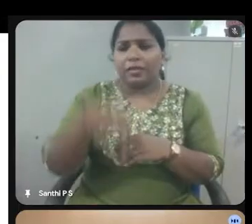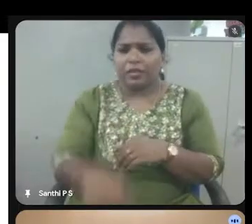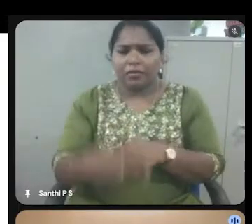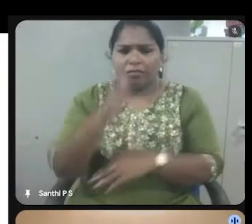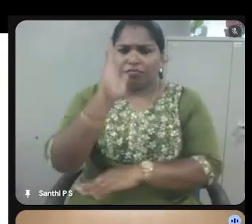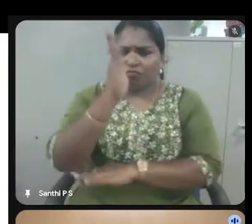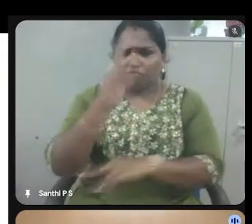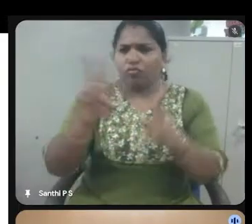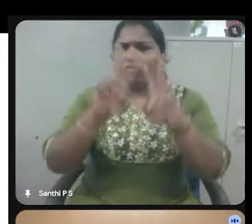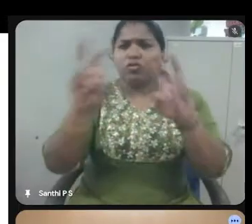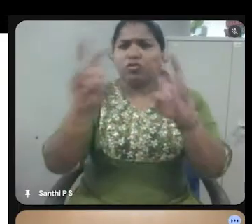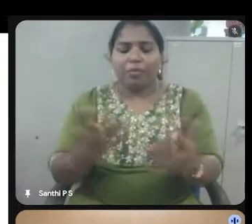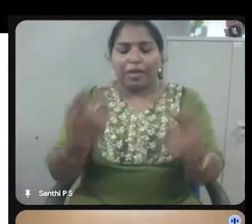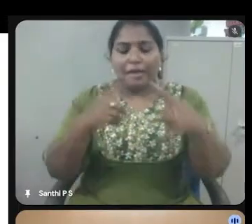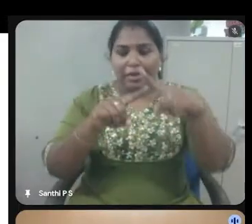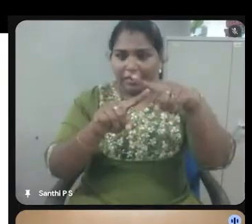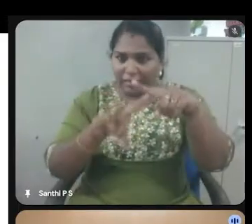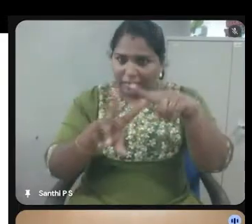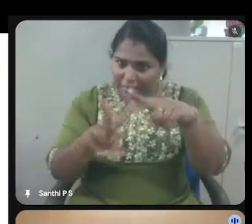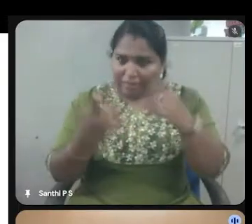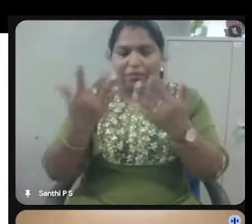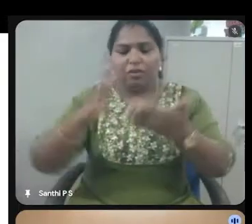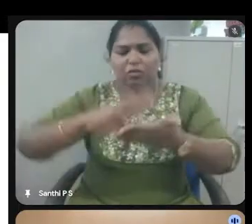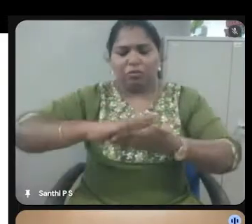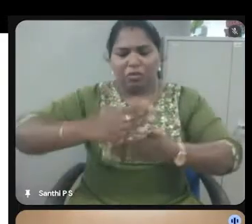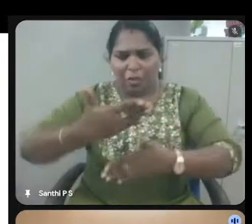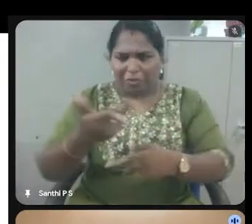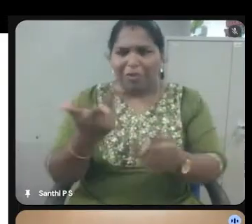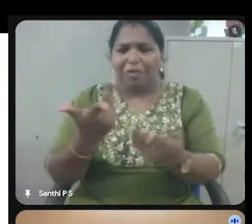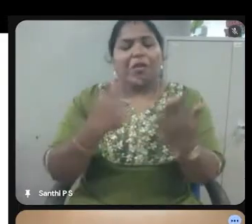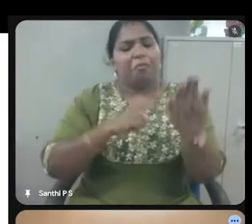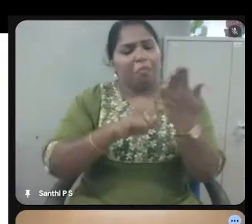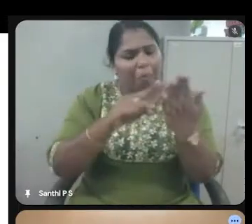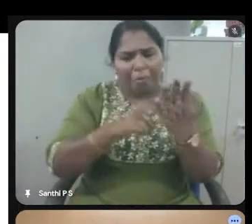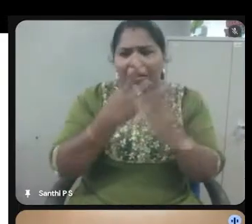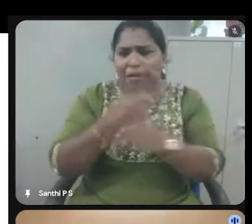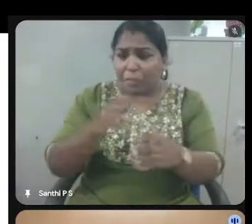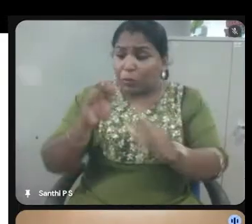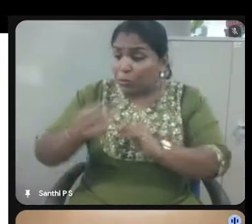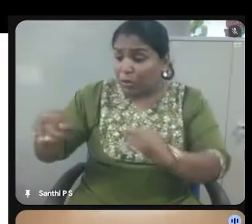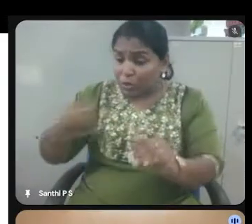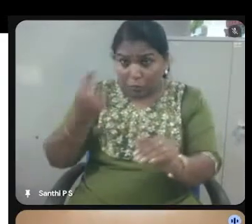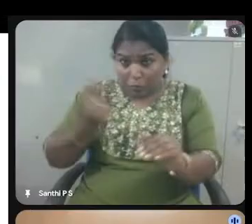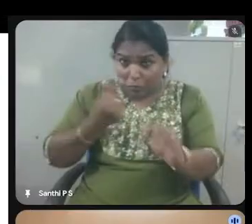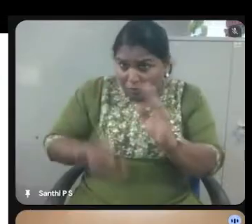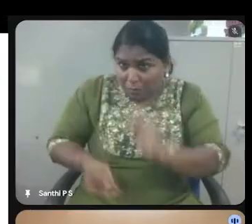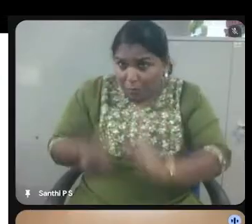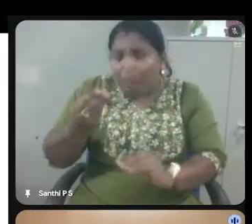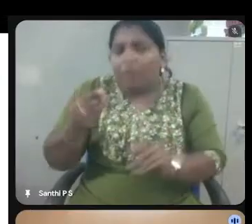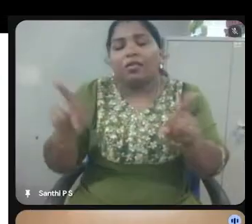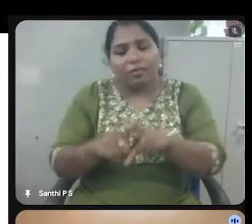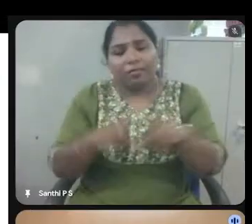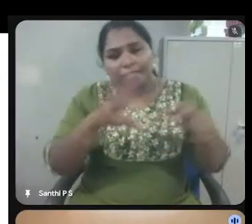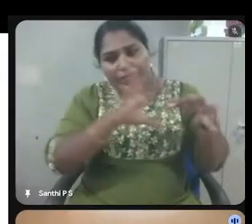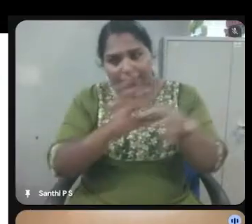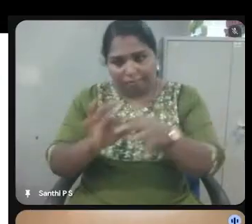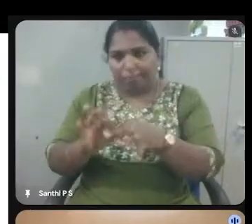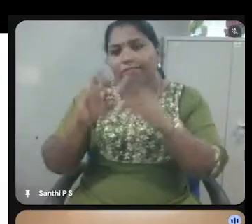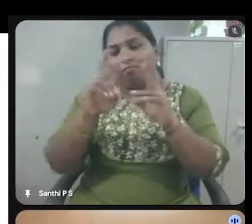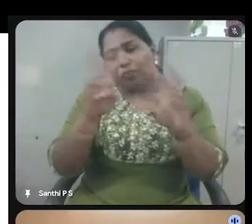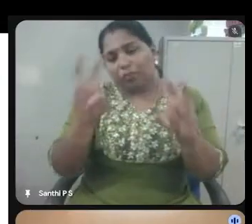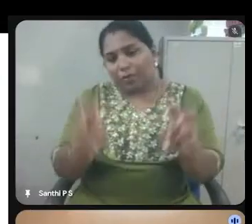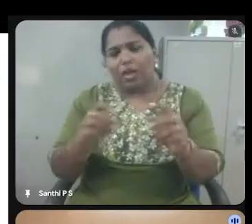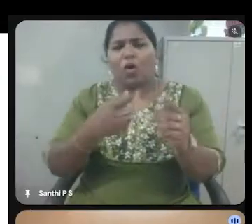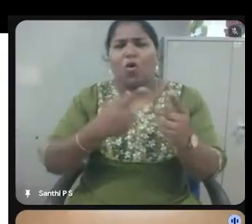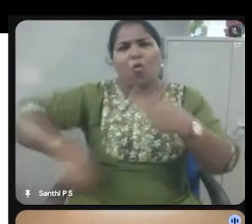പോകുന്നത് സ്ക്രീൻ ടൈം, അതായത് കുട്ടികളുടെ സ്ക്രീൻ ടൈമിനെ കുറിച്ചിട്ടാണ്. അതായത് ഇന്നത്തെ ഡിജിറ്റൽ യുഗത്തിൽ